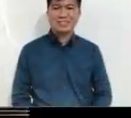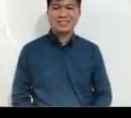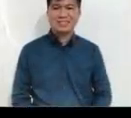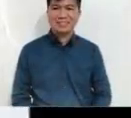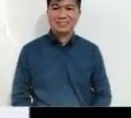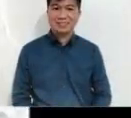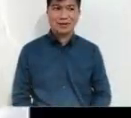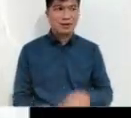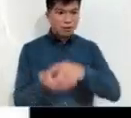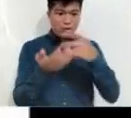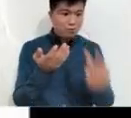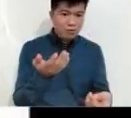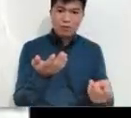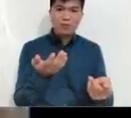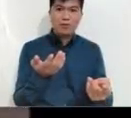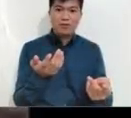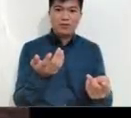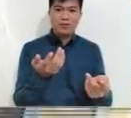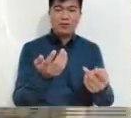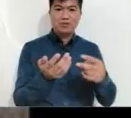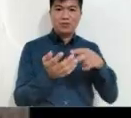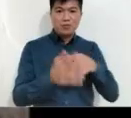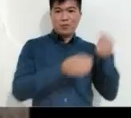Nahulog! Lumambitin!